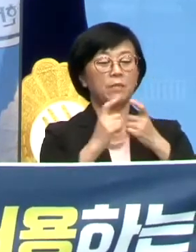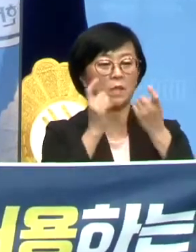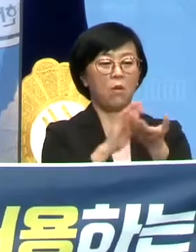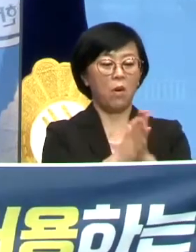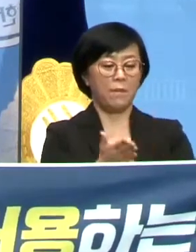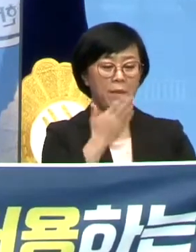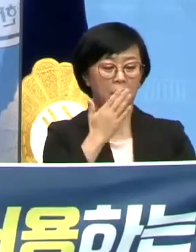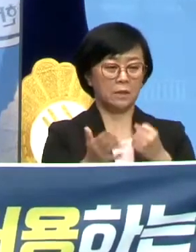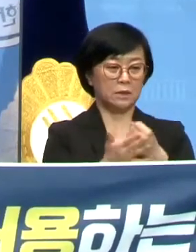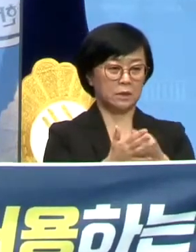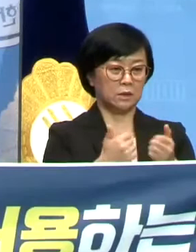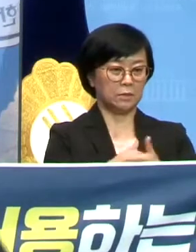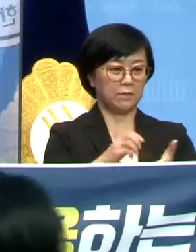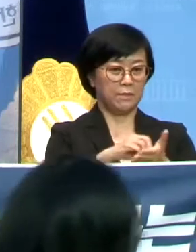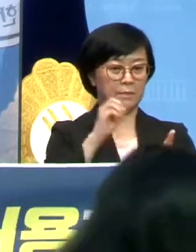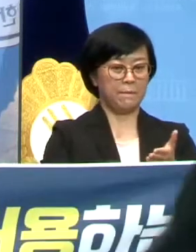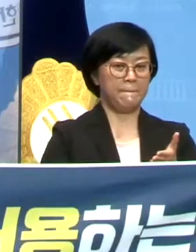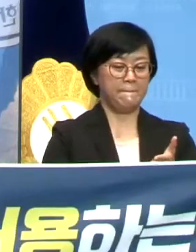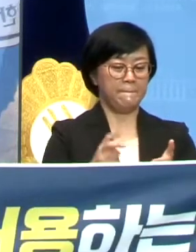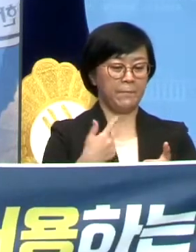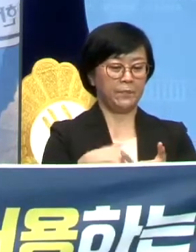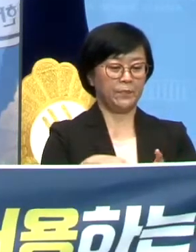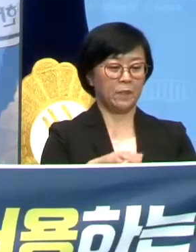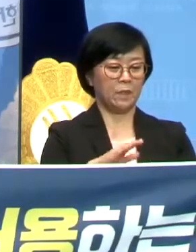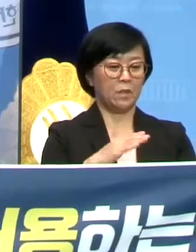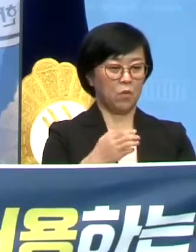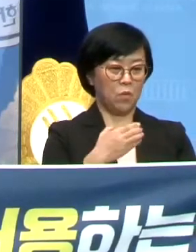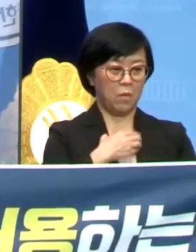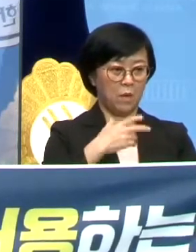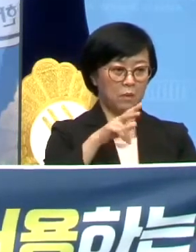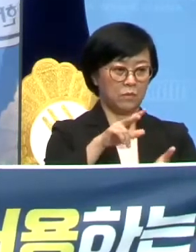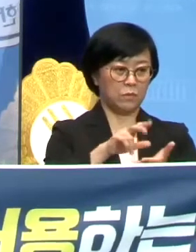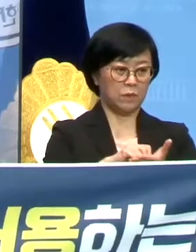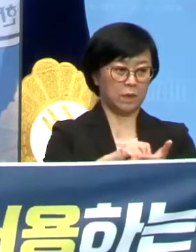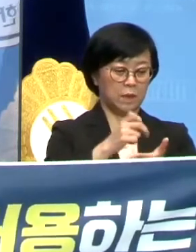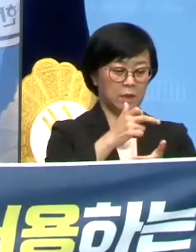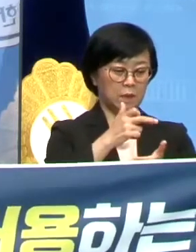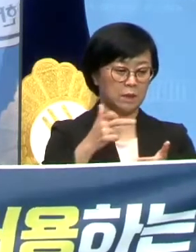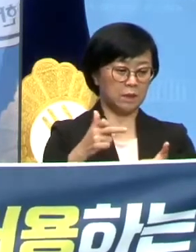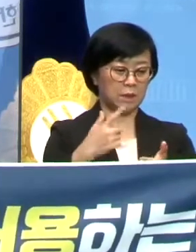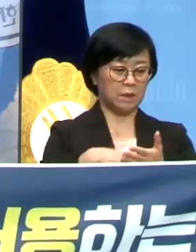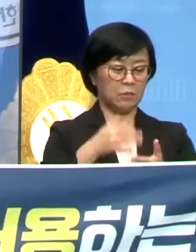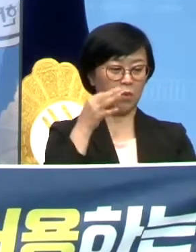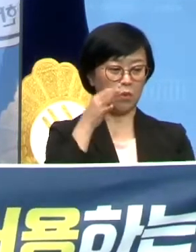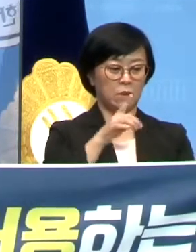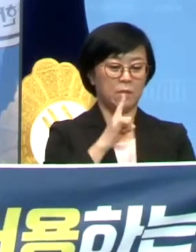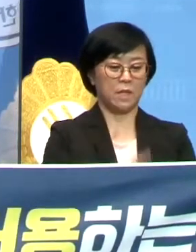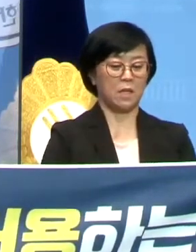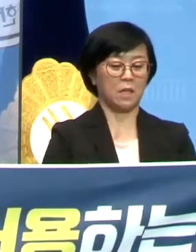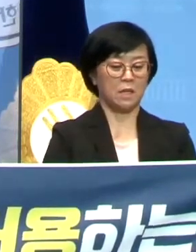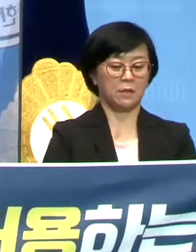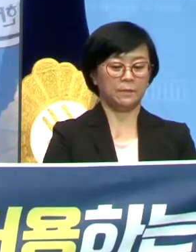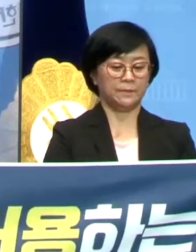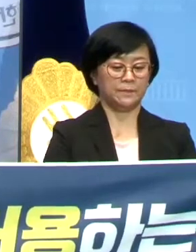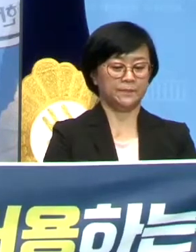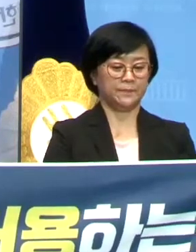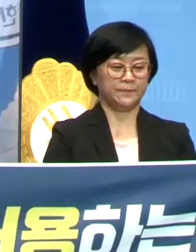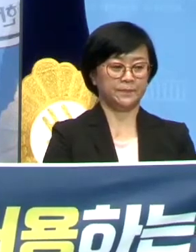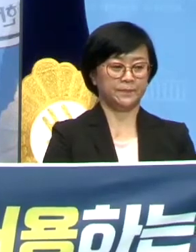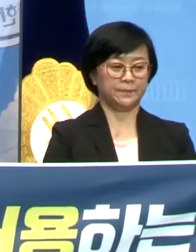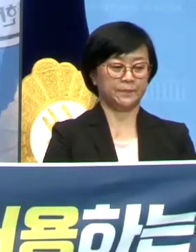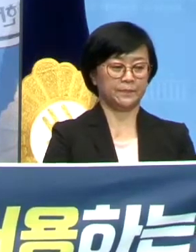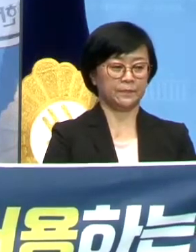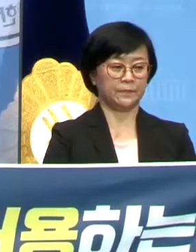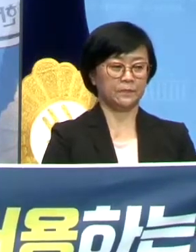괜찮다는 말 자체가 이 법이 얼마나 위험하고 문제가 큰 지를 보여주는 것이라고 생각합니다 그리고 저는